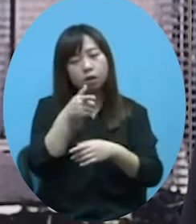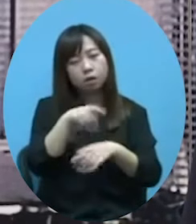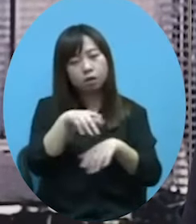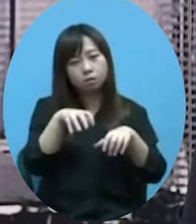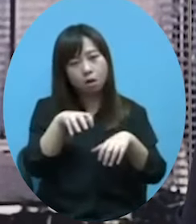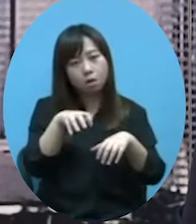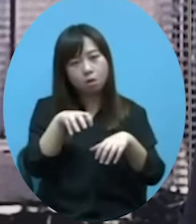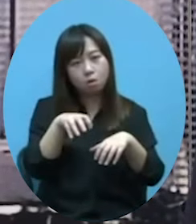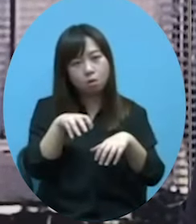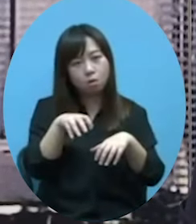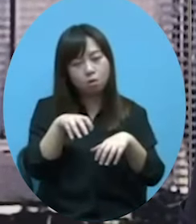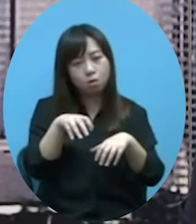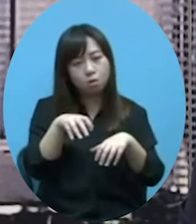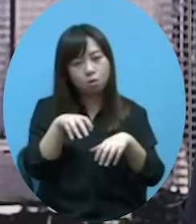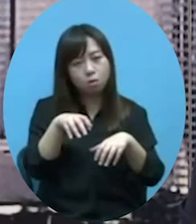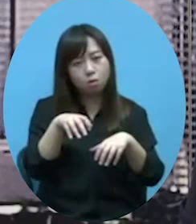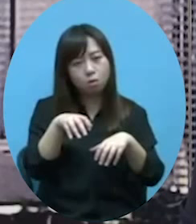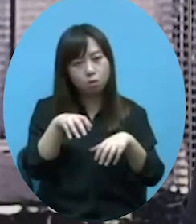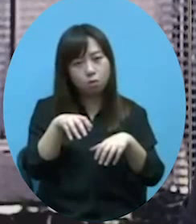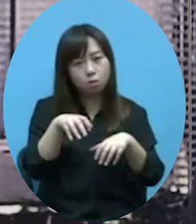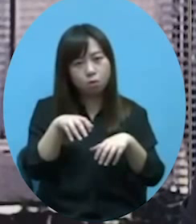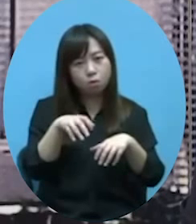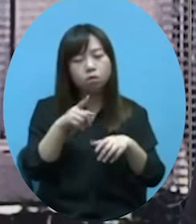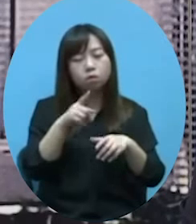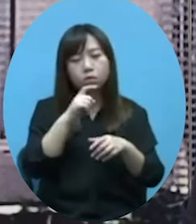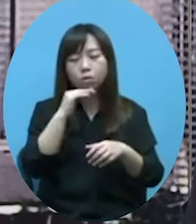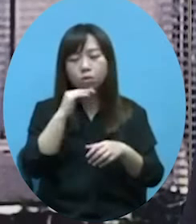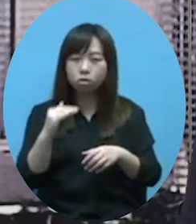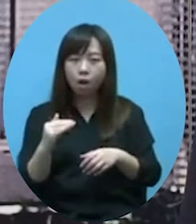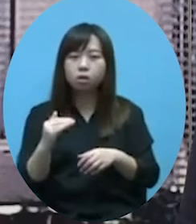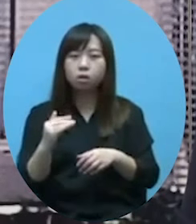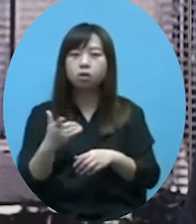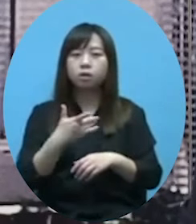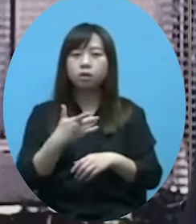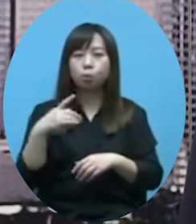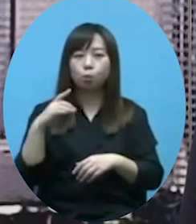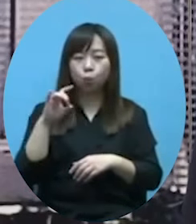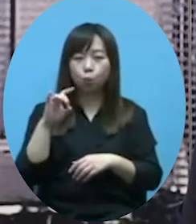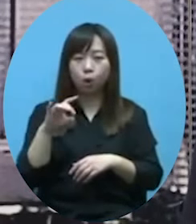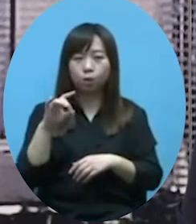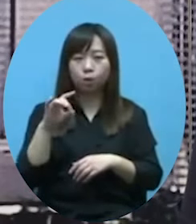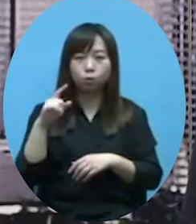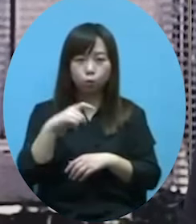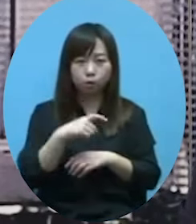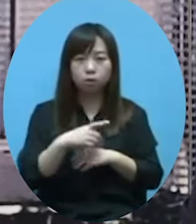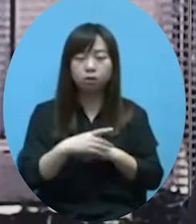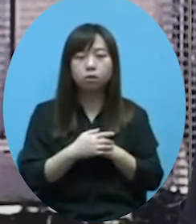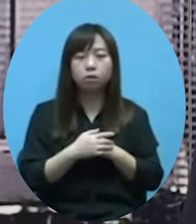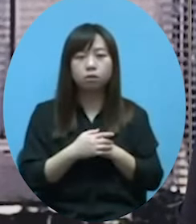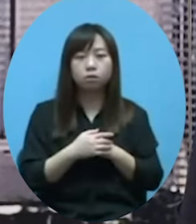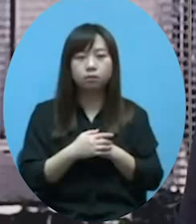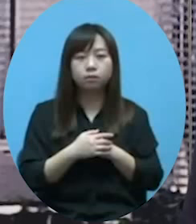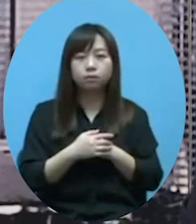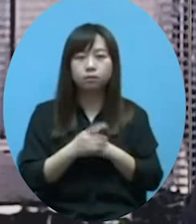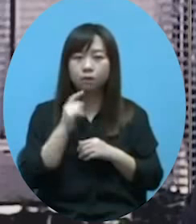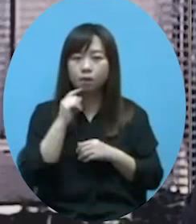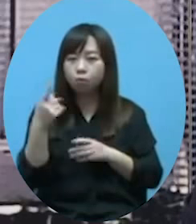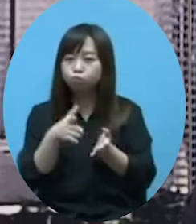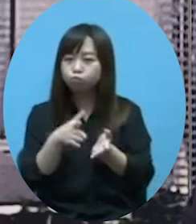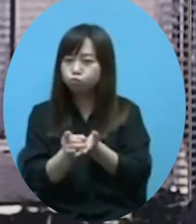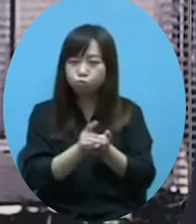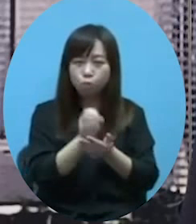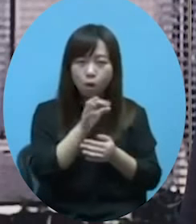一個低量的感染但是正如剛才我所說亦都是其他專家說